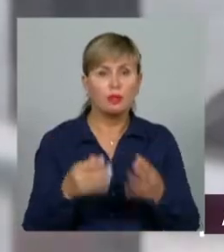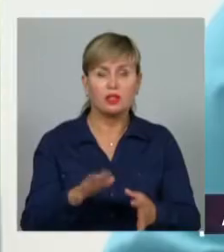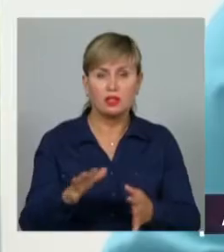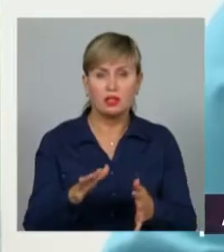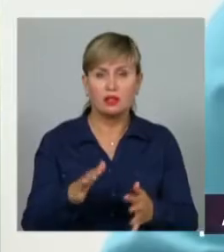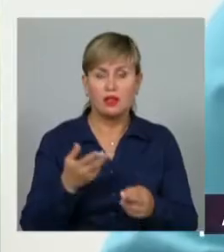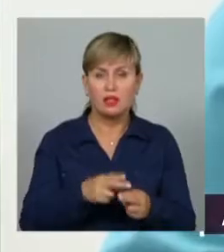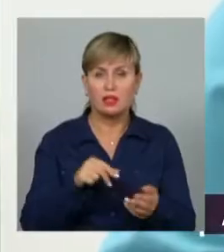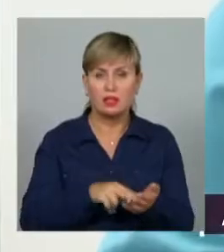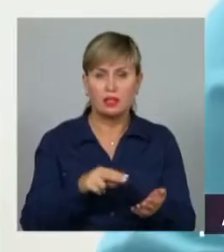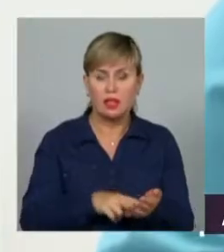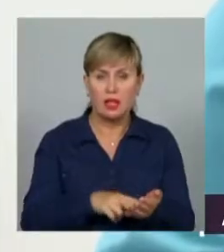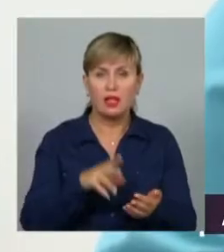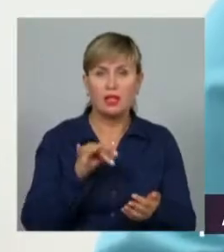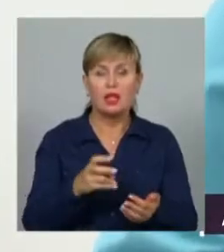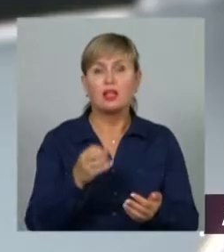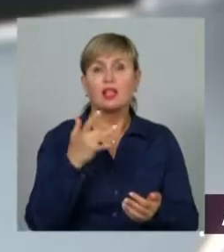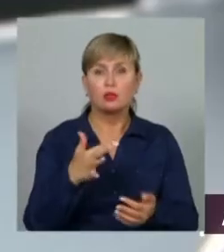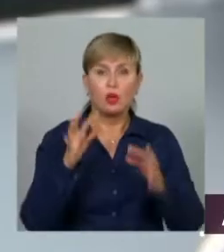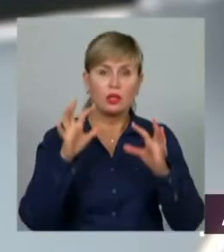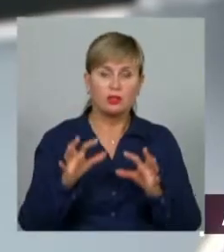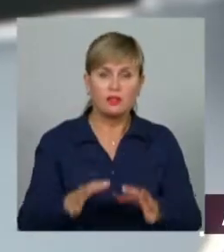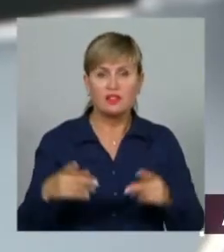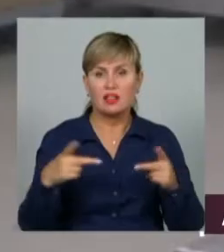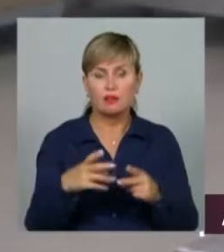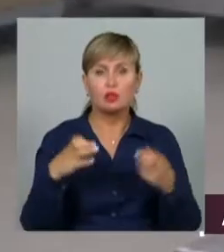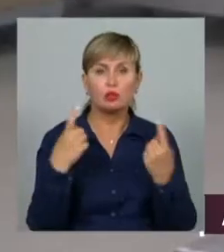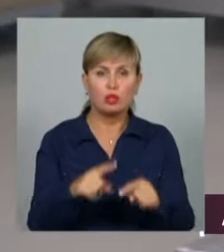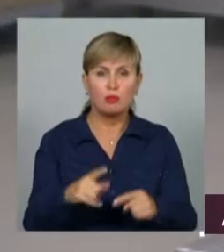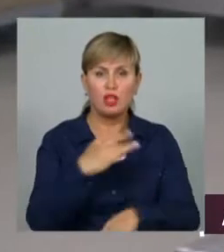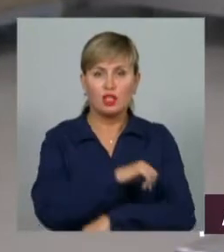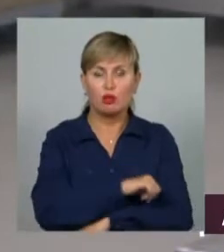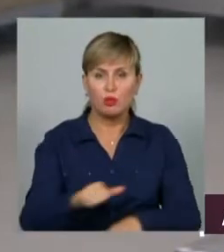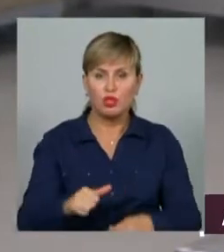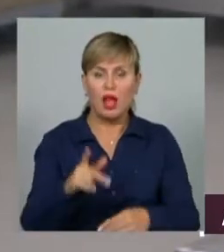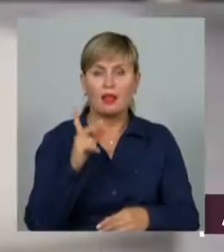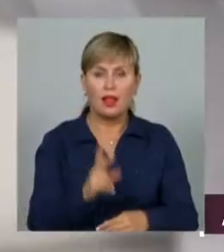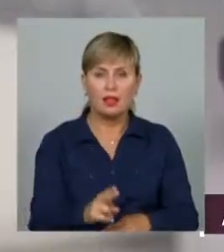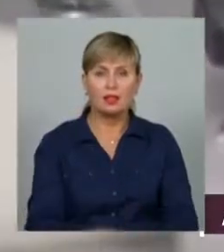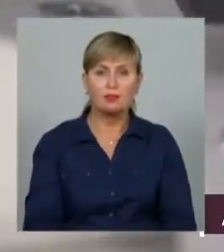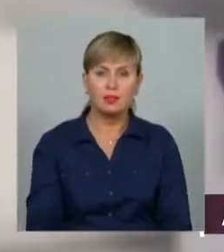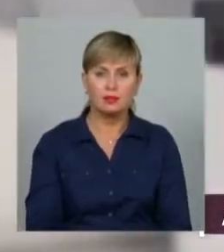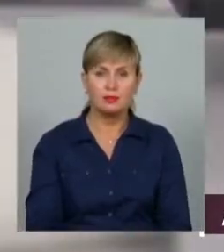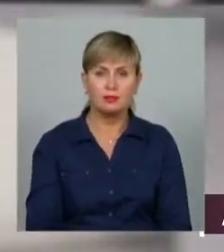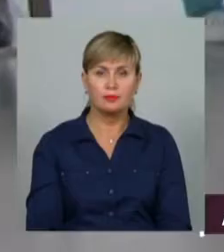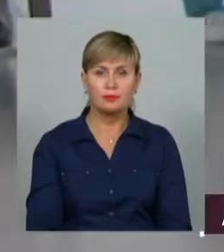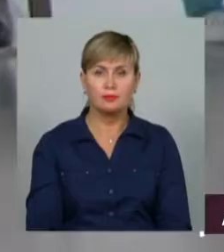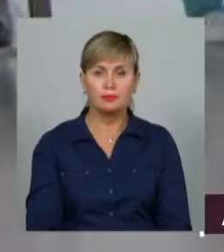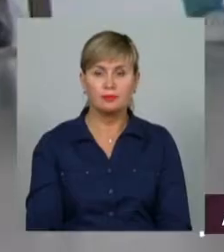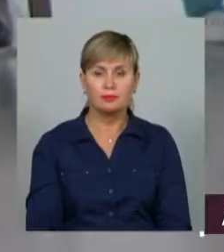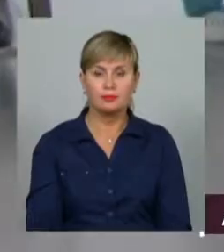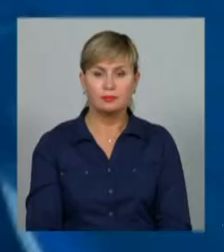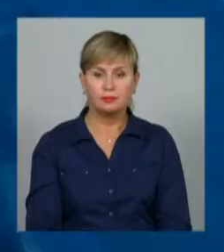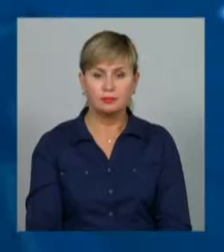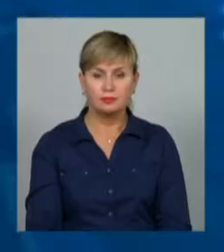данных о реальной цене препарата и насколько она обоснована в сравнении с другими зарубежными аналогами. Айдрафина Рихпаева, телеканал